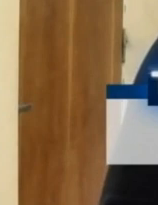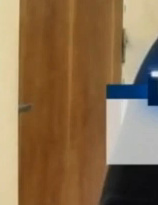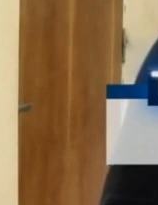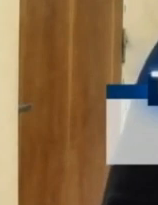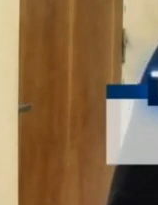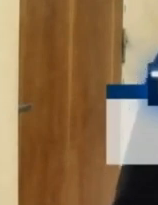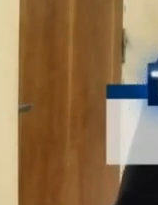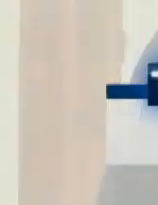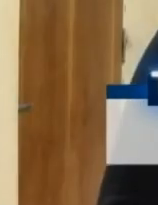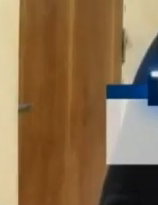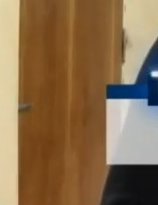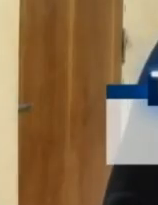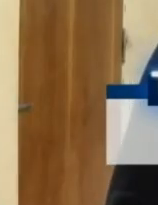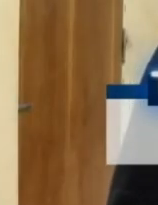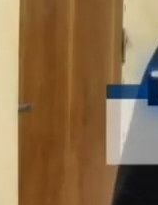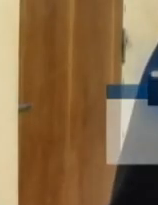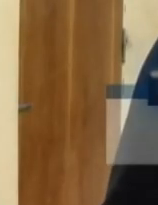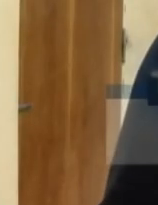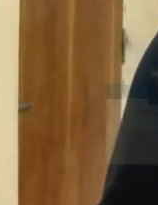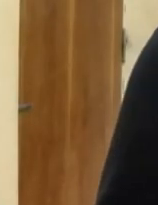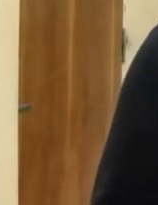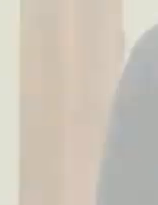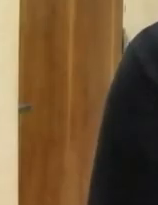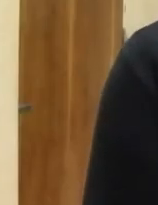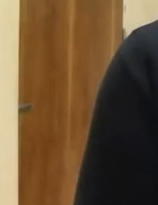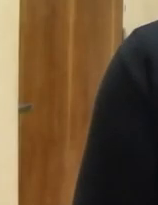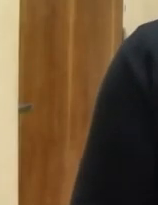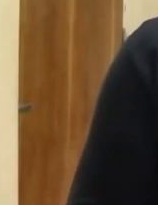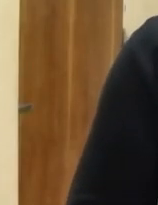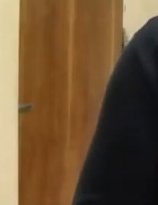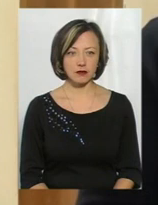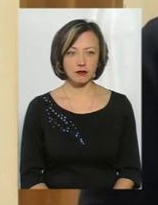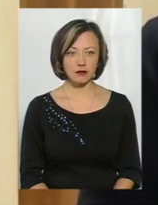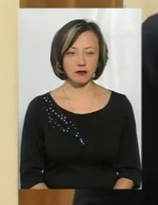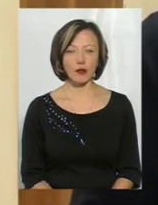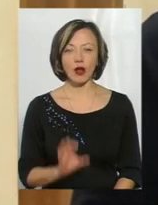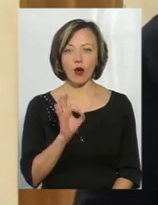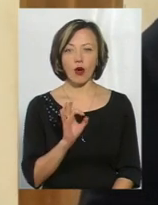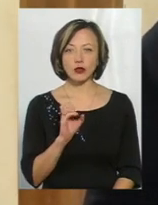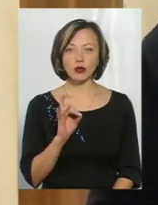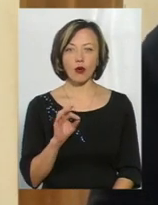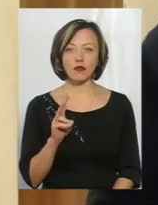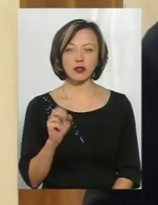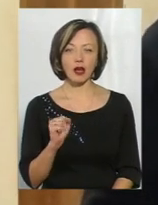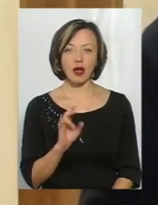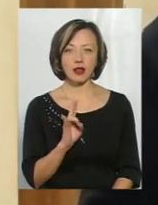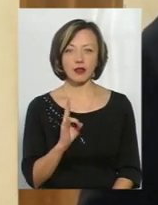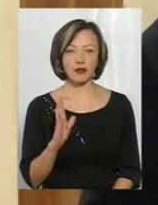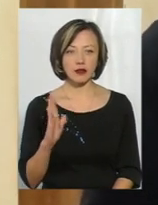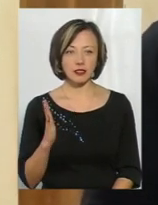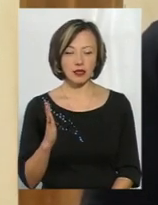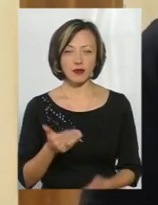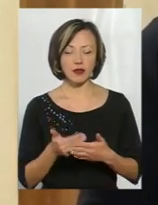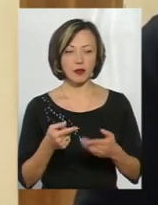Арсенюк Петро Іванович, радикальна партія Олега Ляшка. Островська Ніла Васильівна від